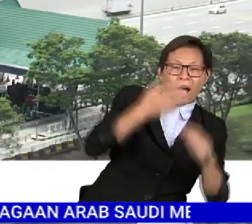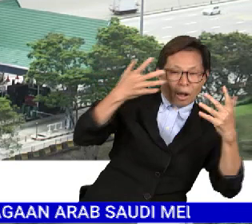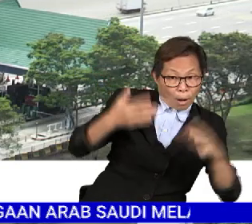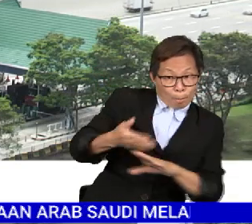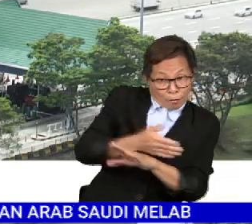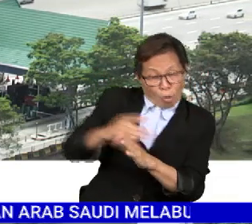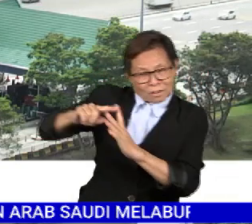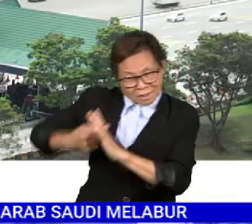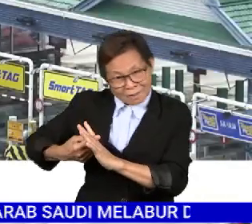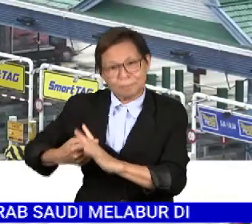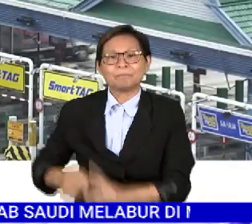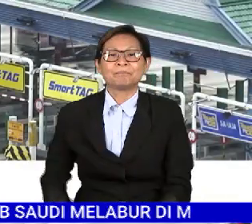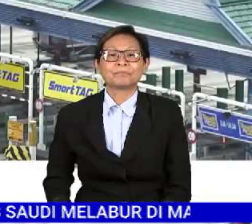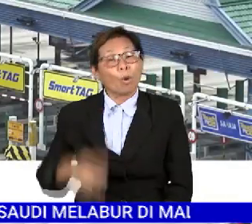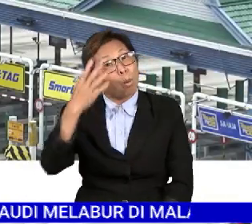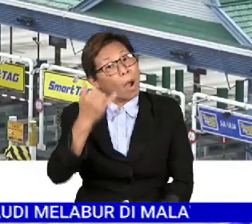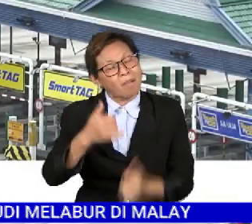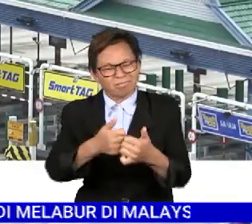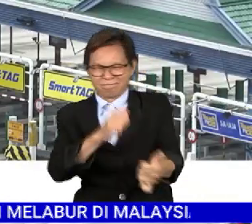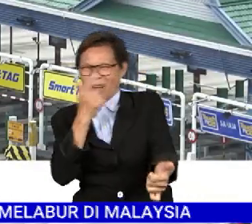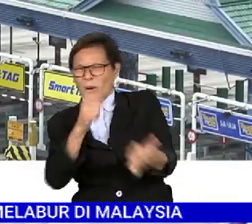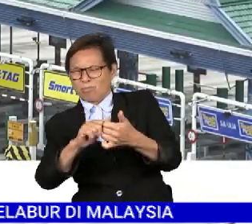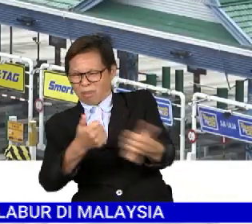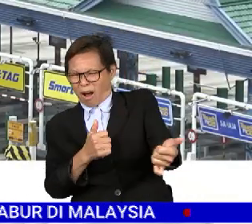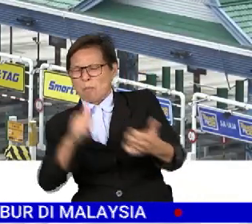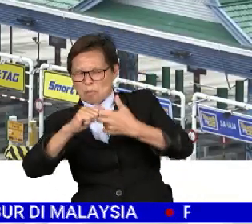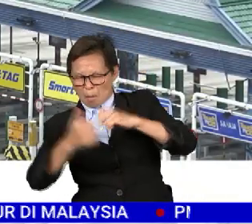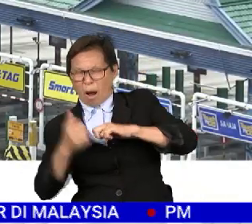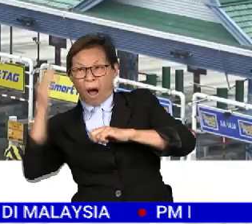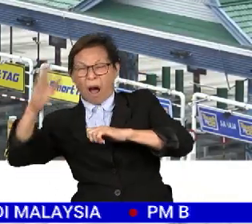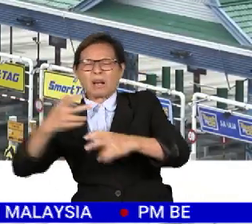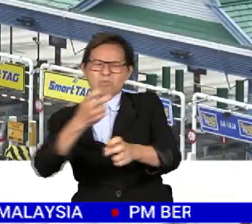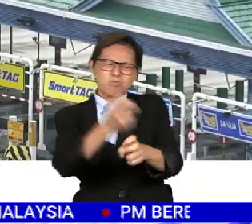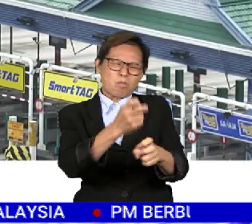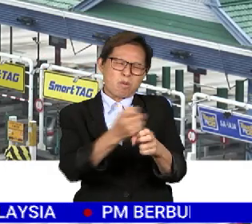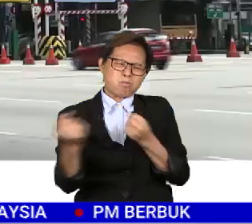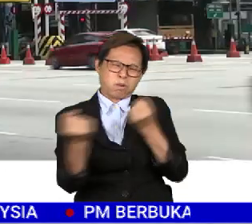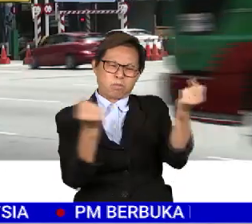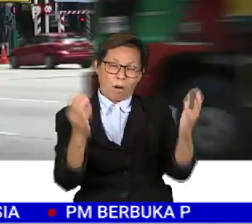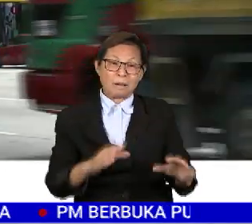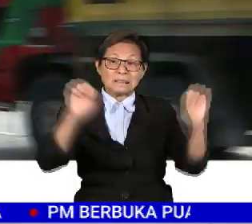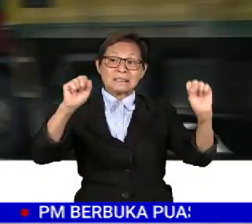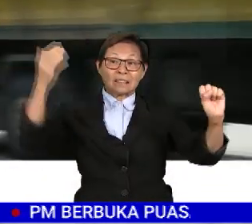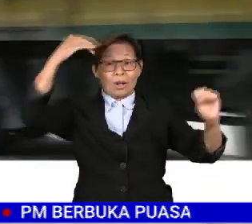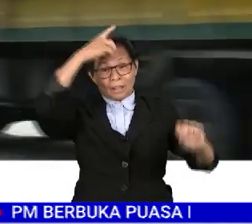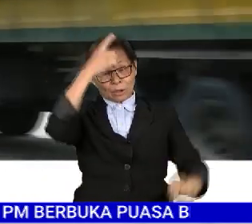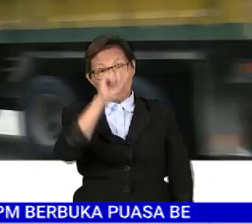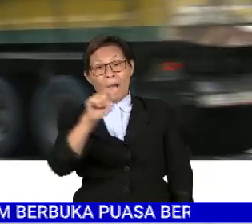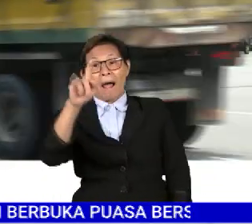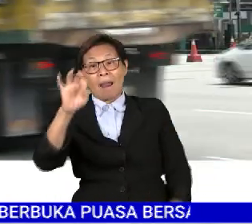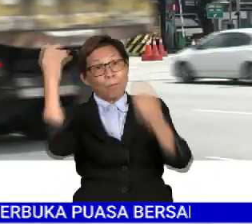dilaksanakan sepenuhnya ia bagi mengelak sembarang masalah yang akan menyusahkan pengguna Selasa lalu Datuk